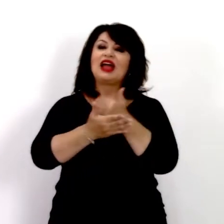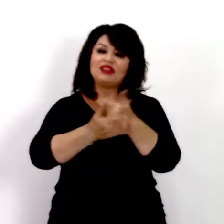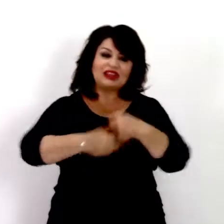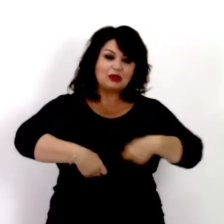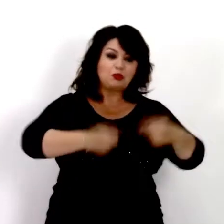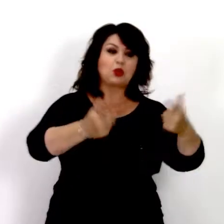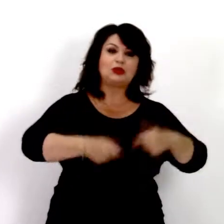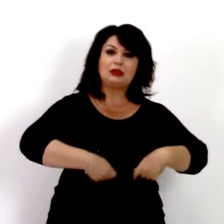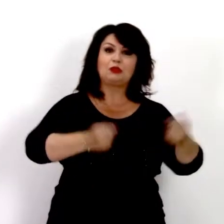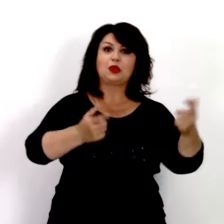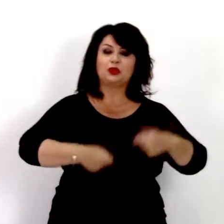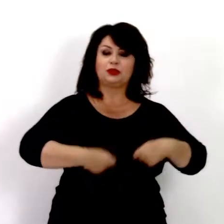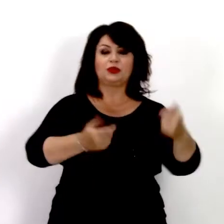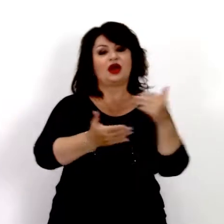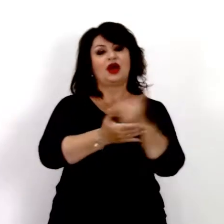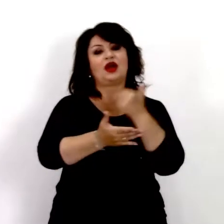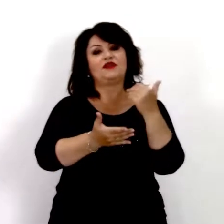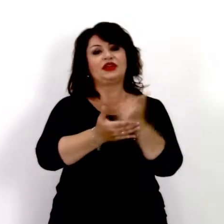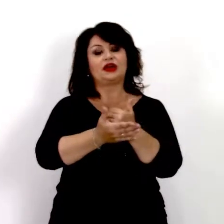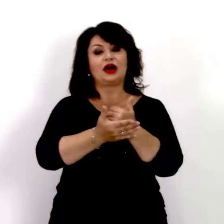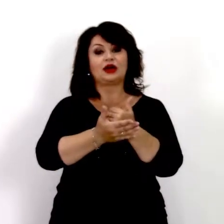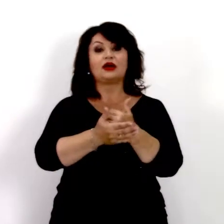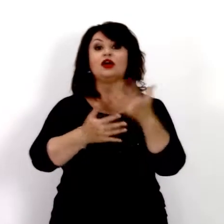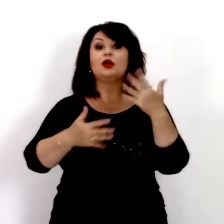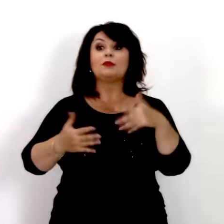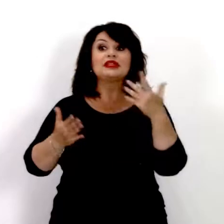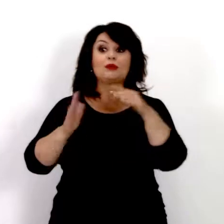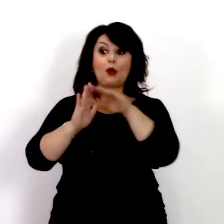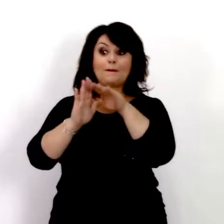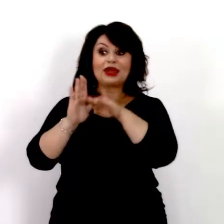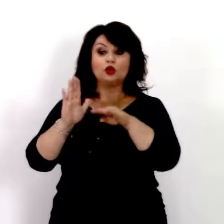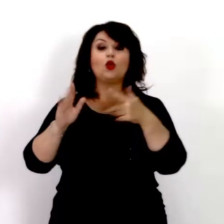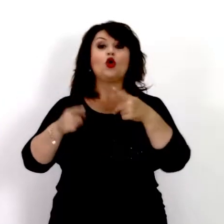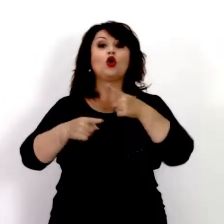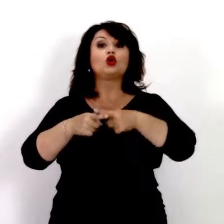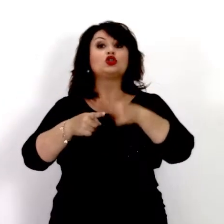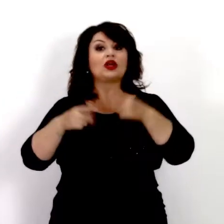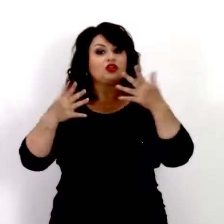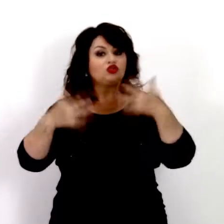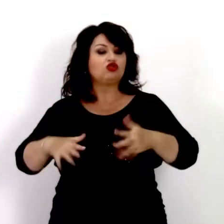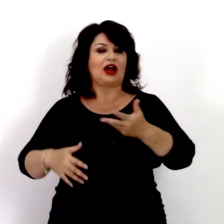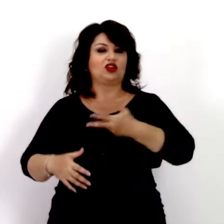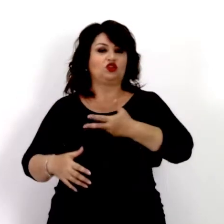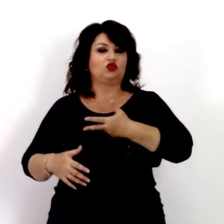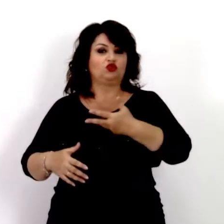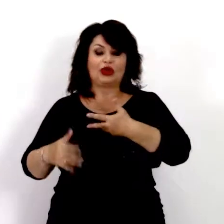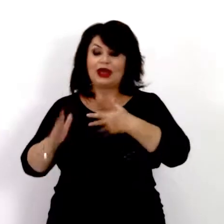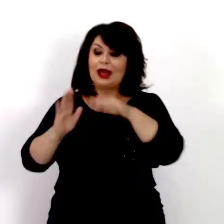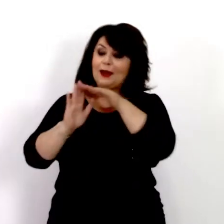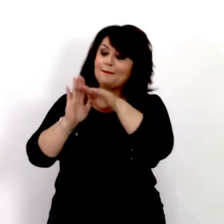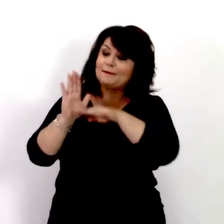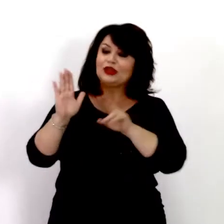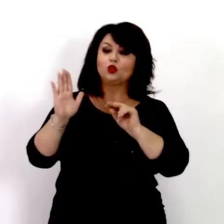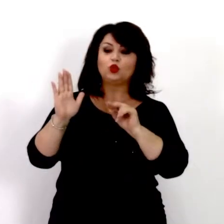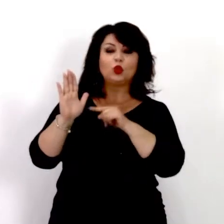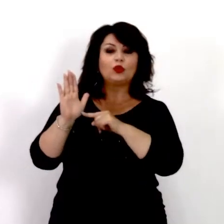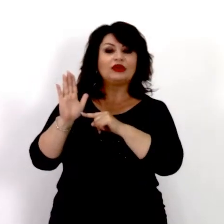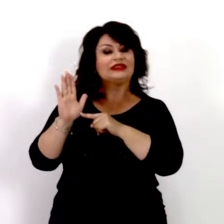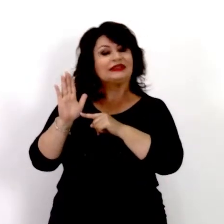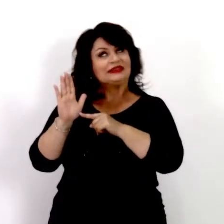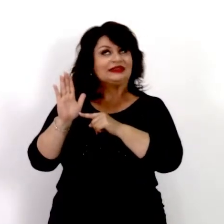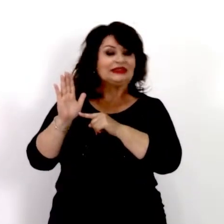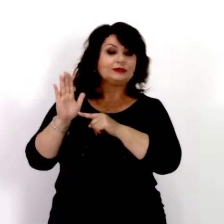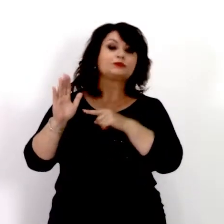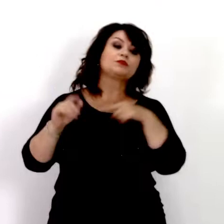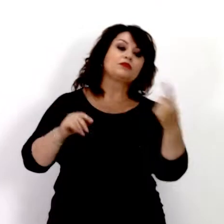non nulla. Fare un menu in un locale preesistente, in un'attività preesistente, piuttosto che fare un menu in un locale ex novo è diverso. In